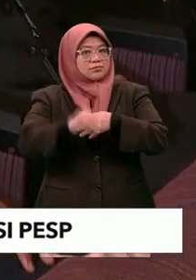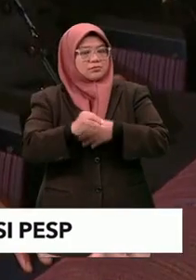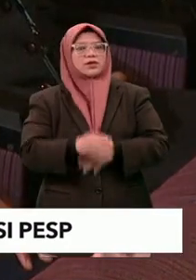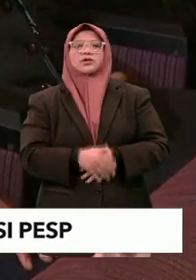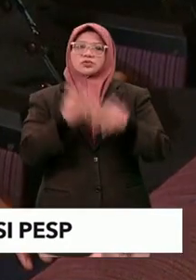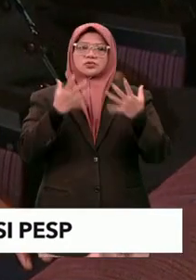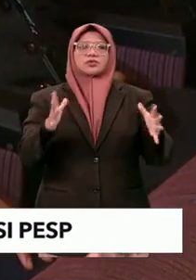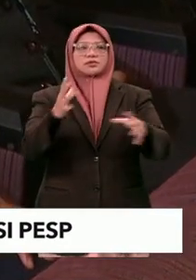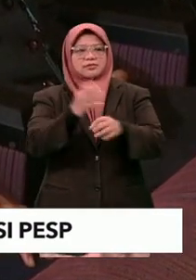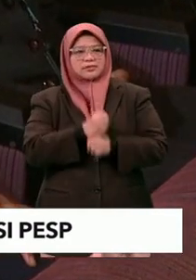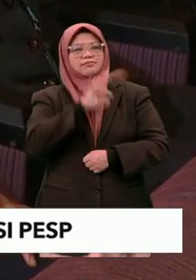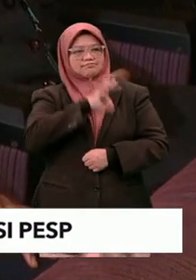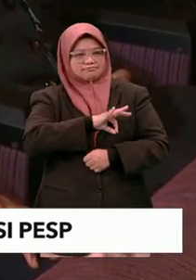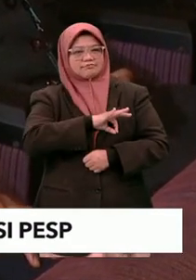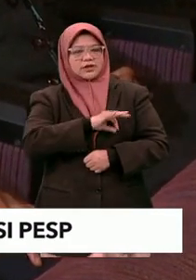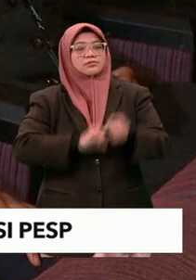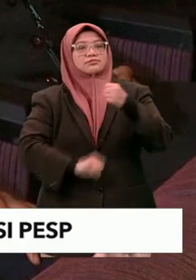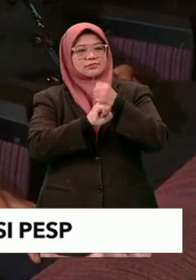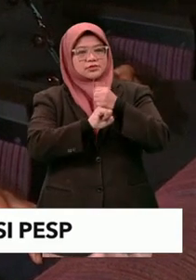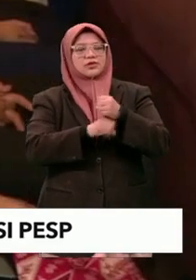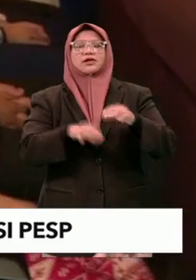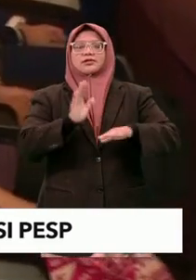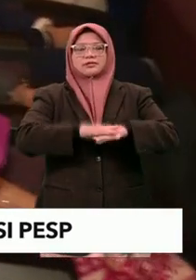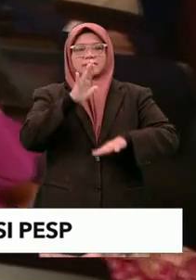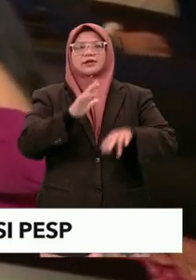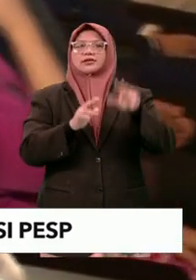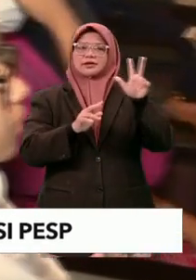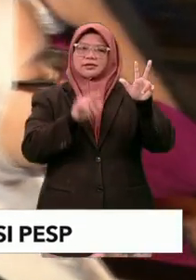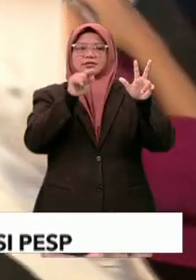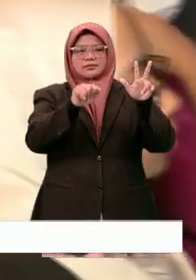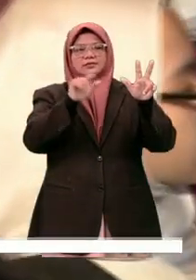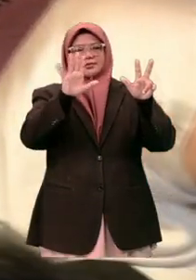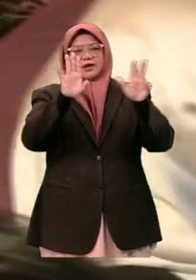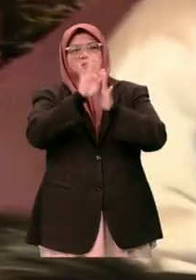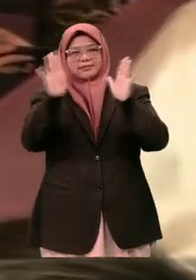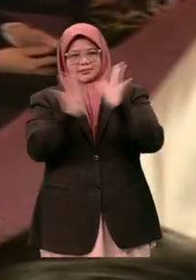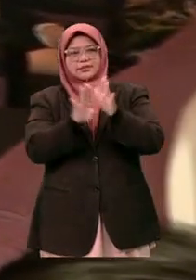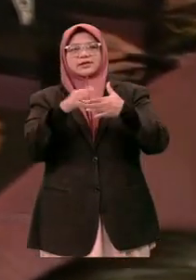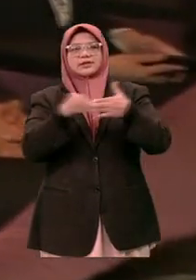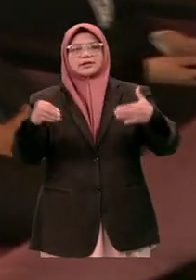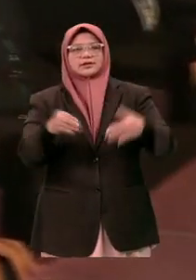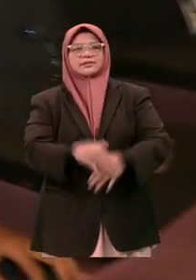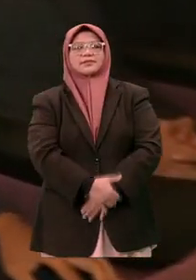telah mendapat manfaat daripada tajaan bernilai lebih RM3.5 bilion.